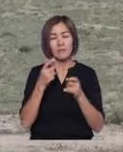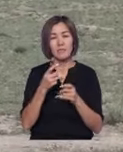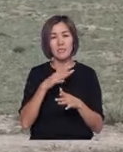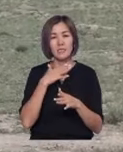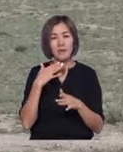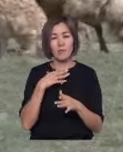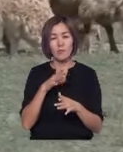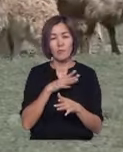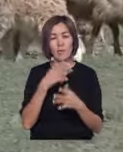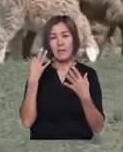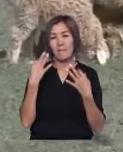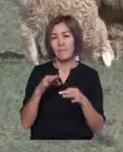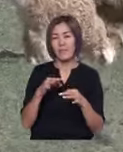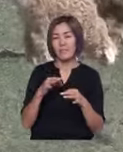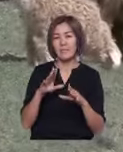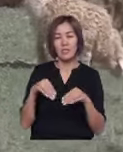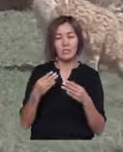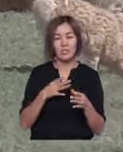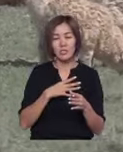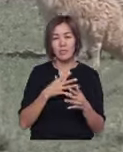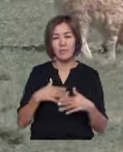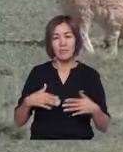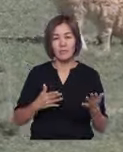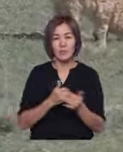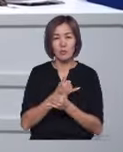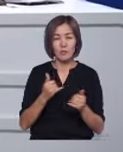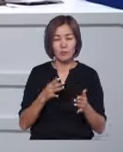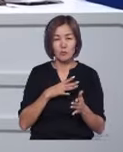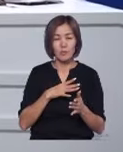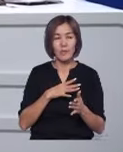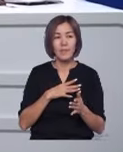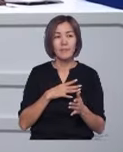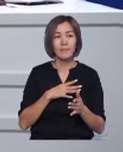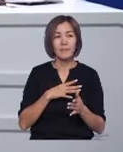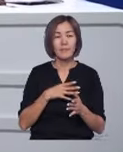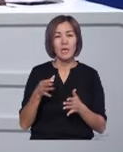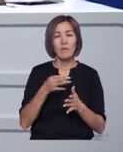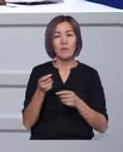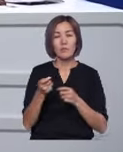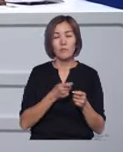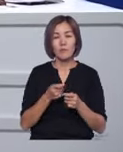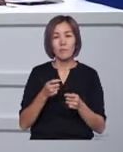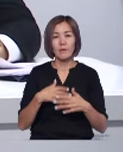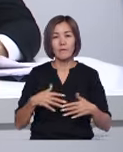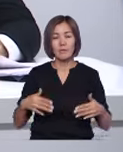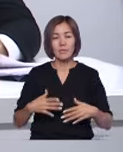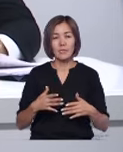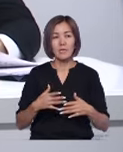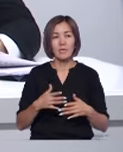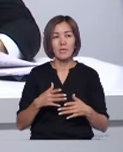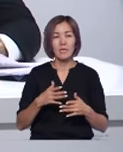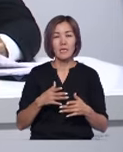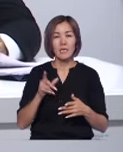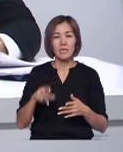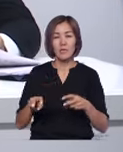забой произведен без уведомления сотрудников ветеринарной службы. Также, по мнению представителей областного управления ветеринарии, граждане могли